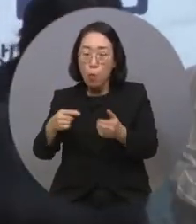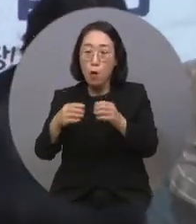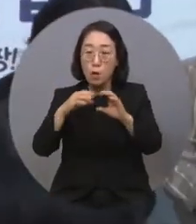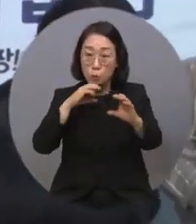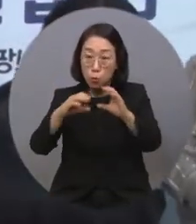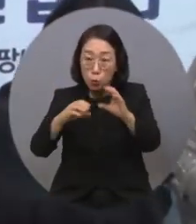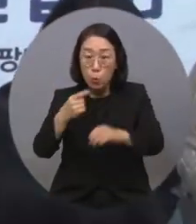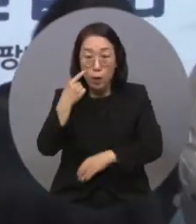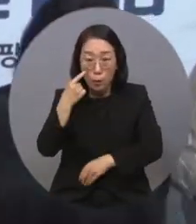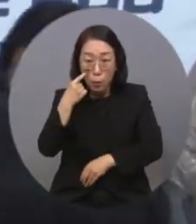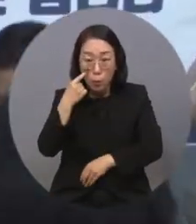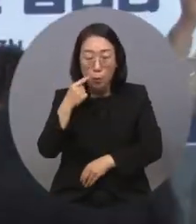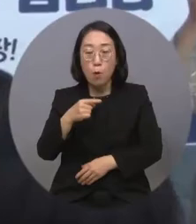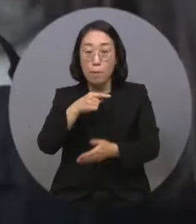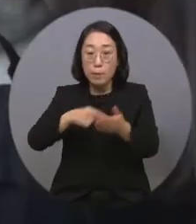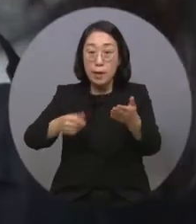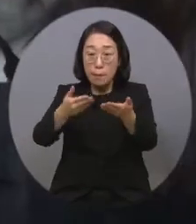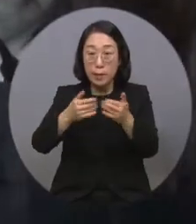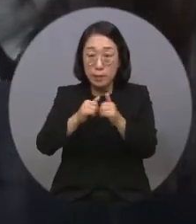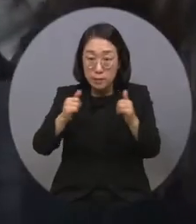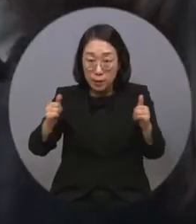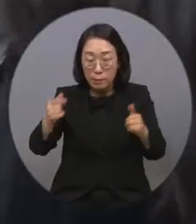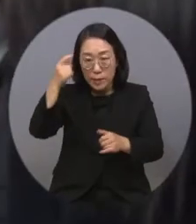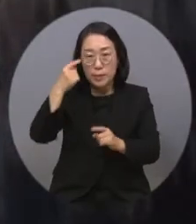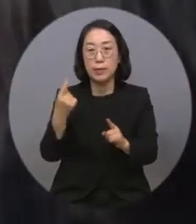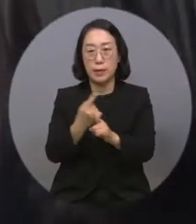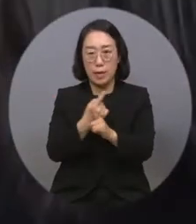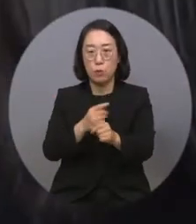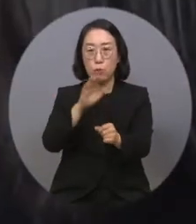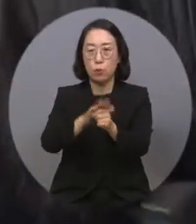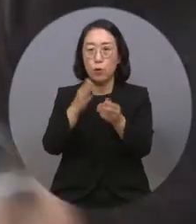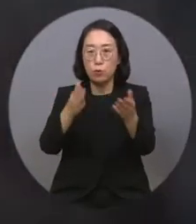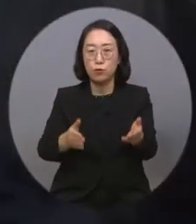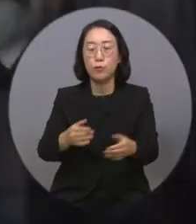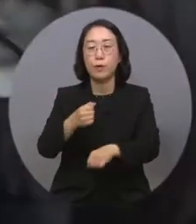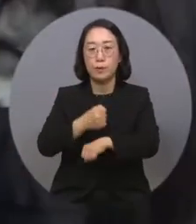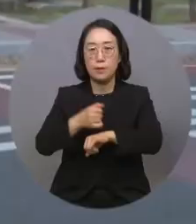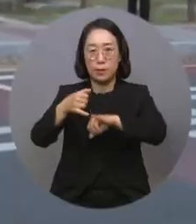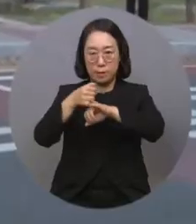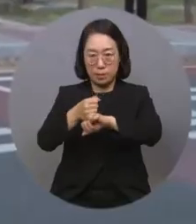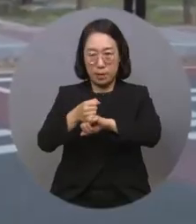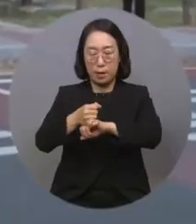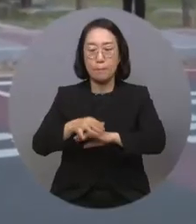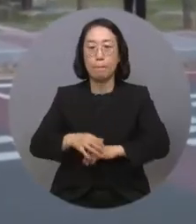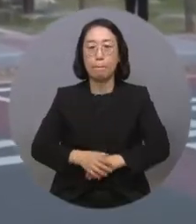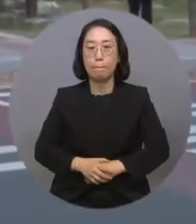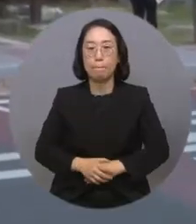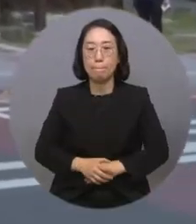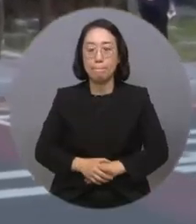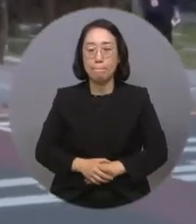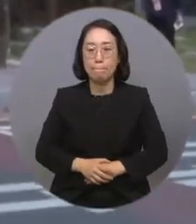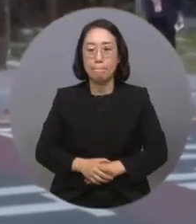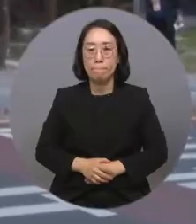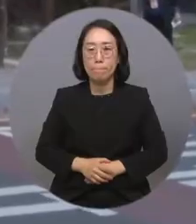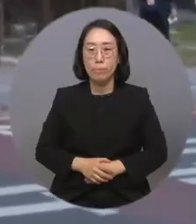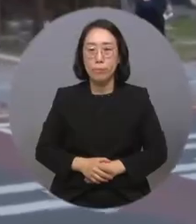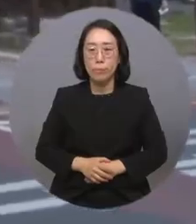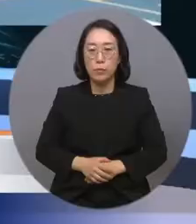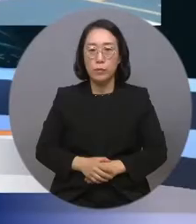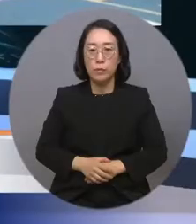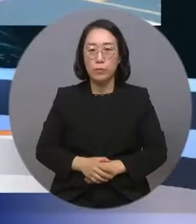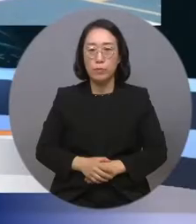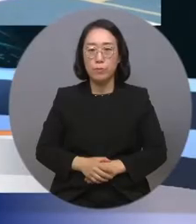피해 아동청소년에 대한 인식 개선에 도움을 주기로 했습니다. 복지TV 뉴스 이가연입니다.